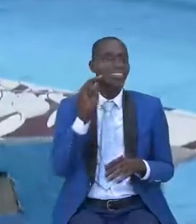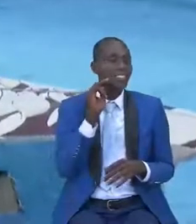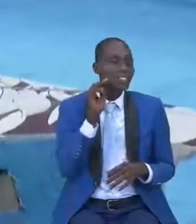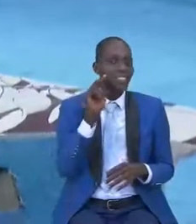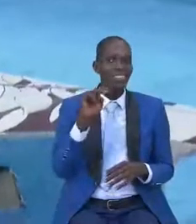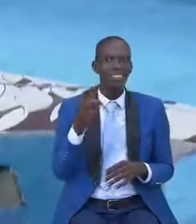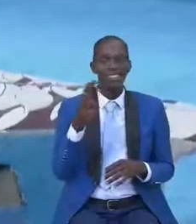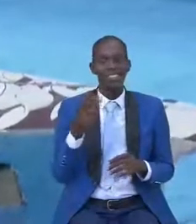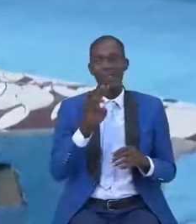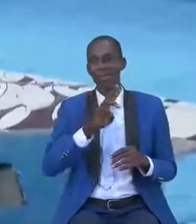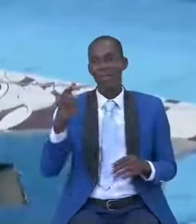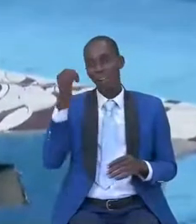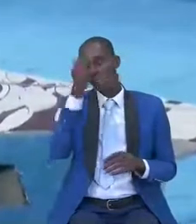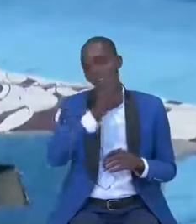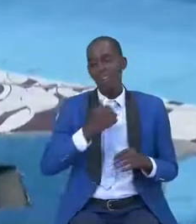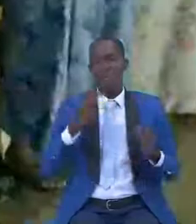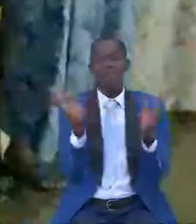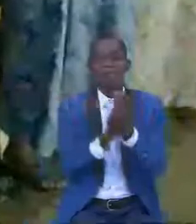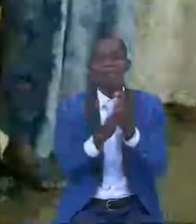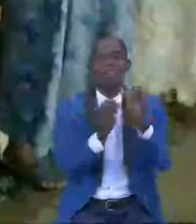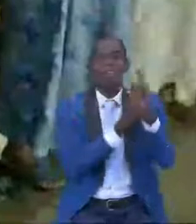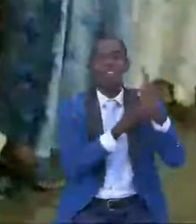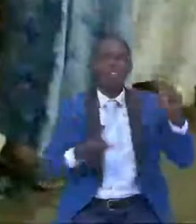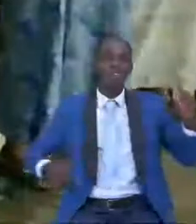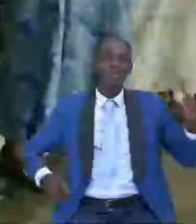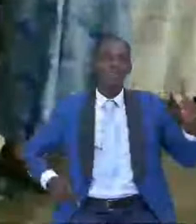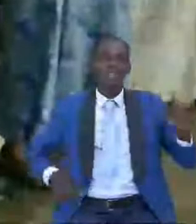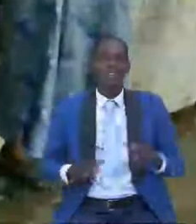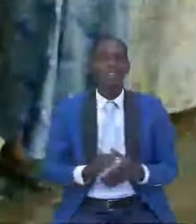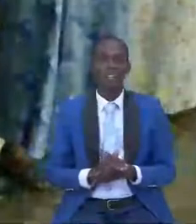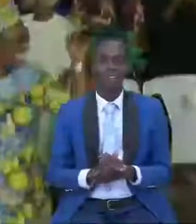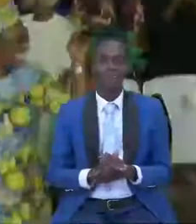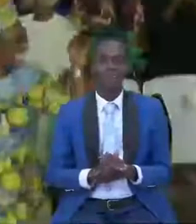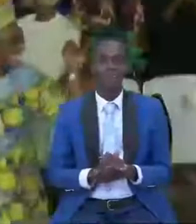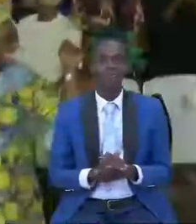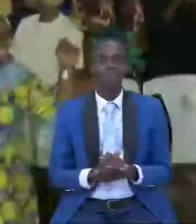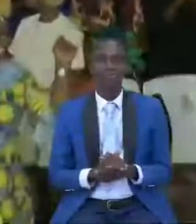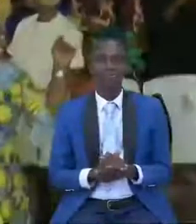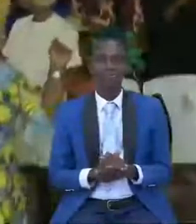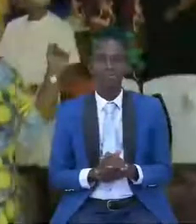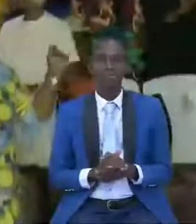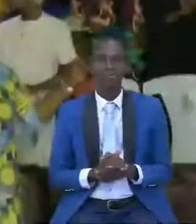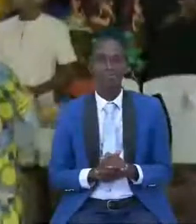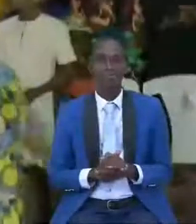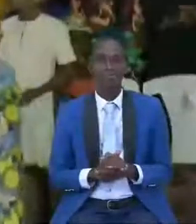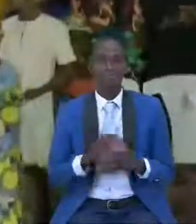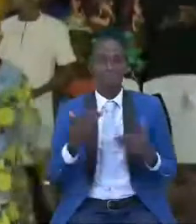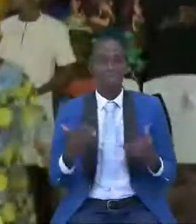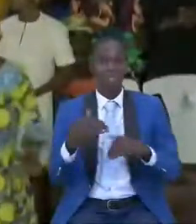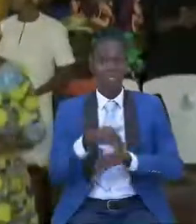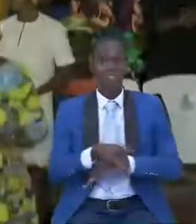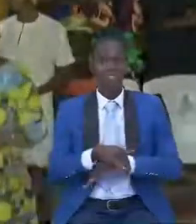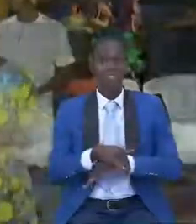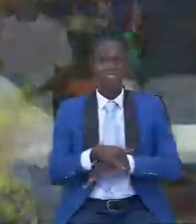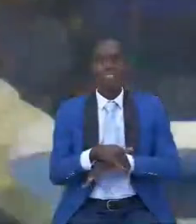Mina, Niger, au Nigeria, en Afrique, Afrique de l'Ouest. Gloire à Dieu.